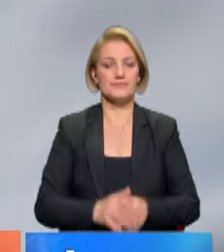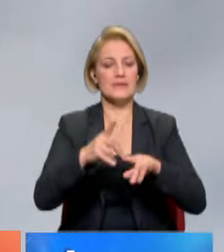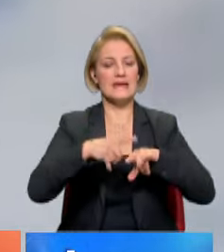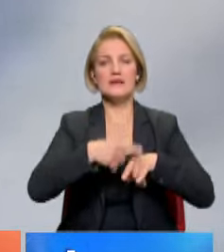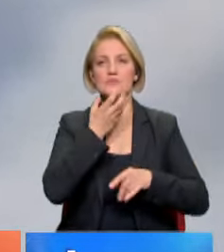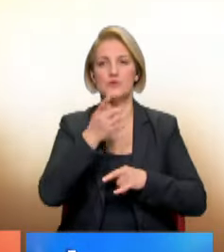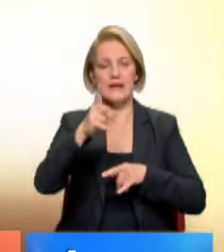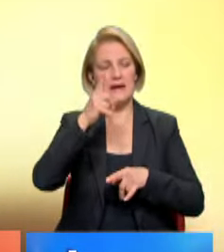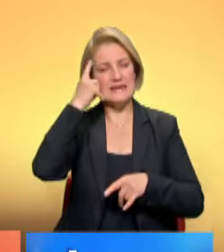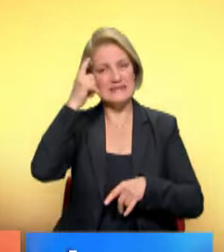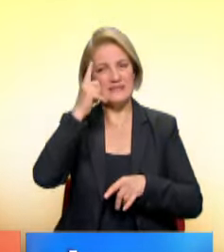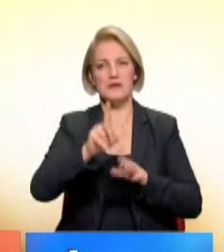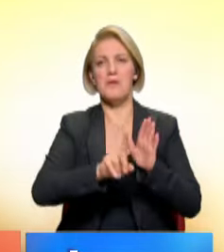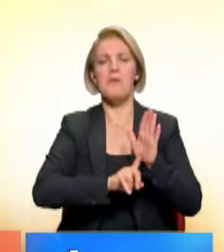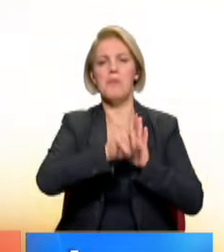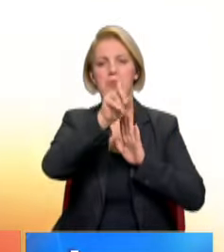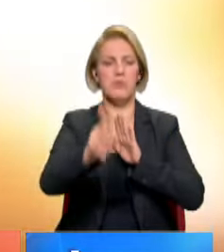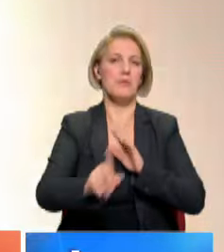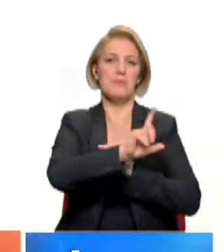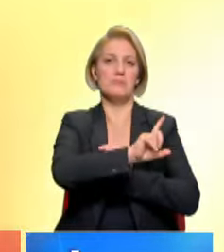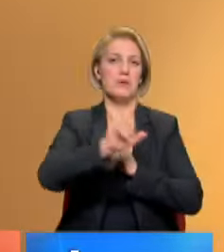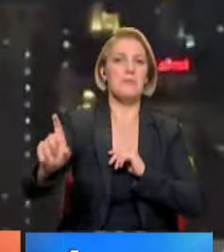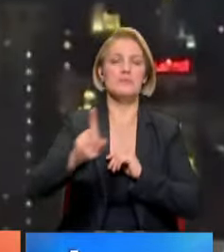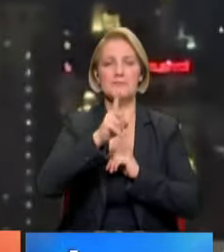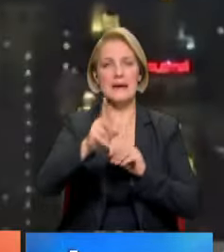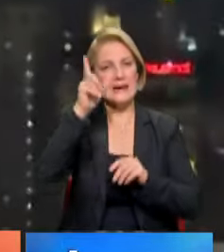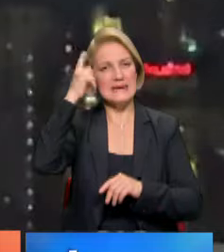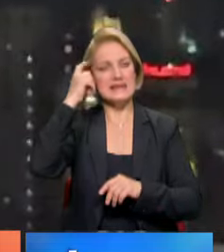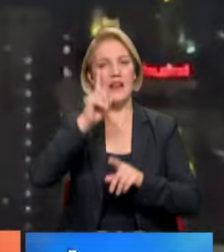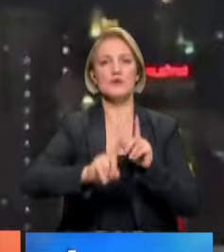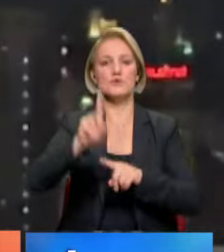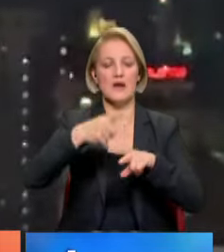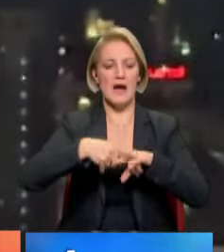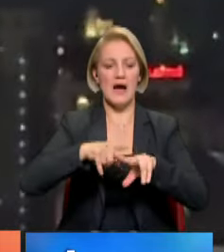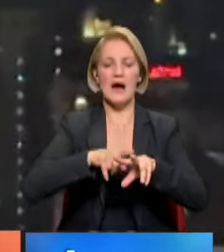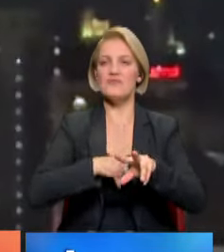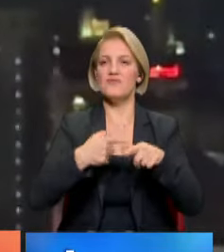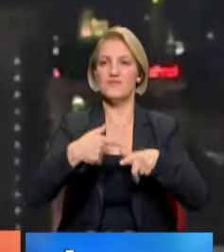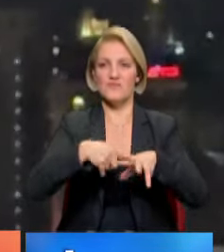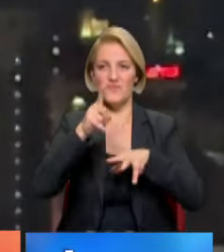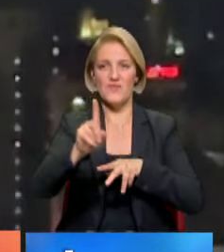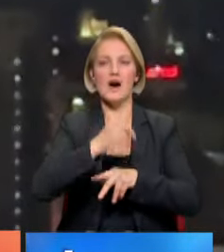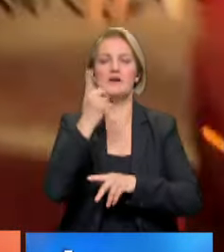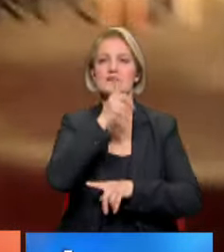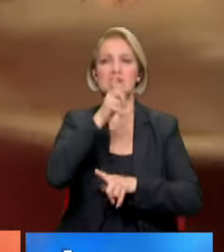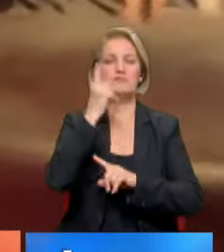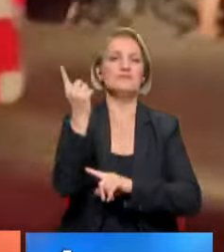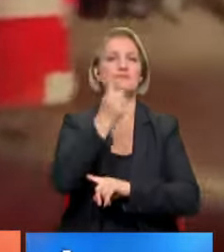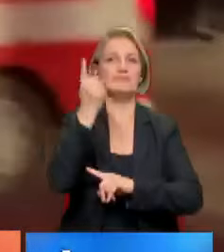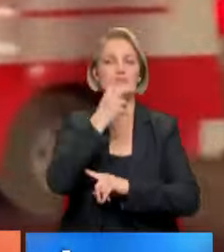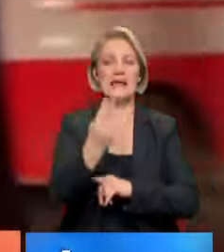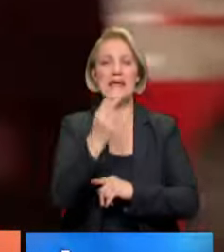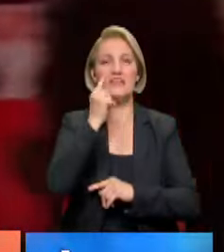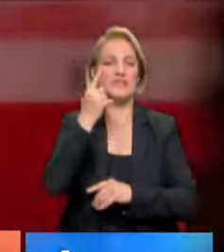Hizbullah ise İsrail'e roket saldırılarıyla yanıt vermeye devam etti. İsrail'in kuzeyindeki Hayfa ve Tiberya kentlerinde sirenler çaldı. İsrail